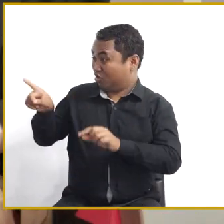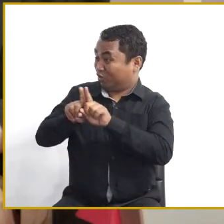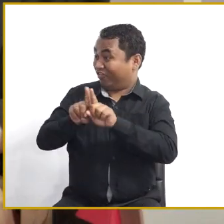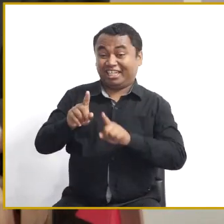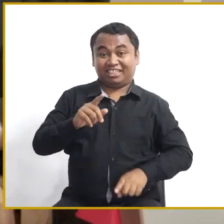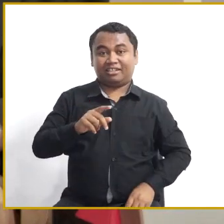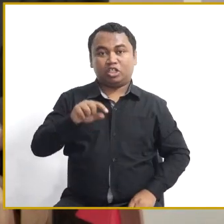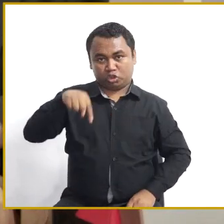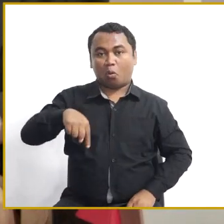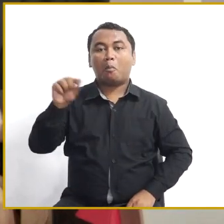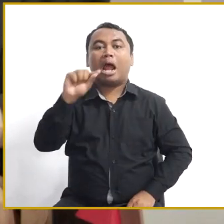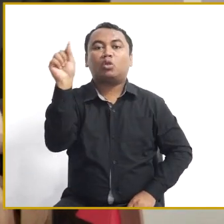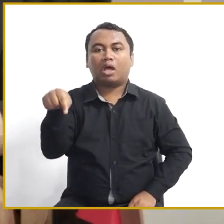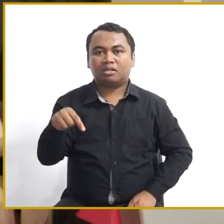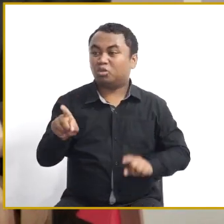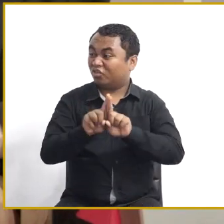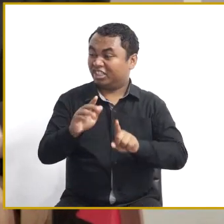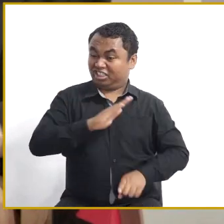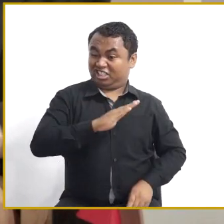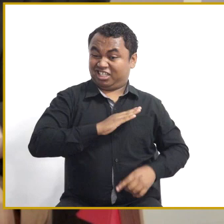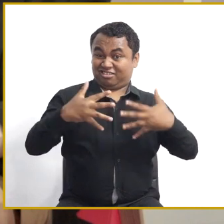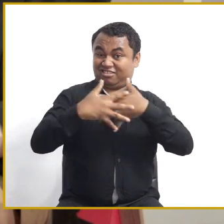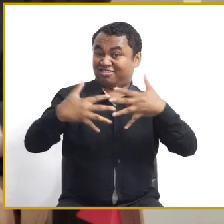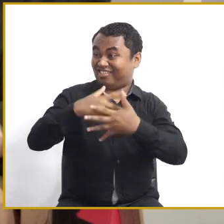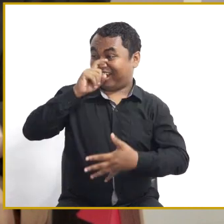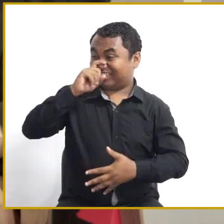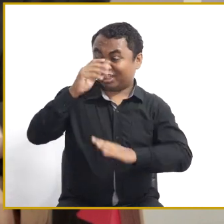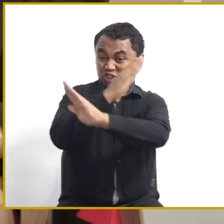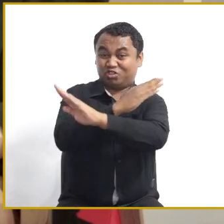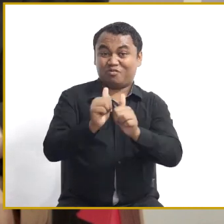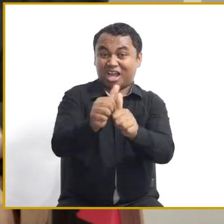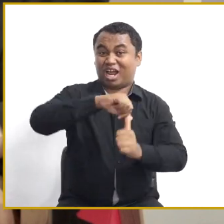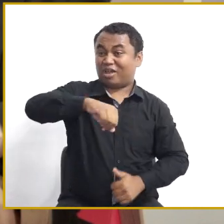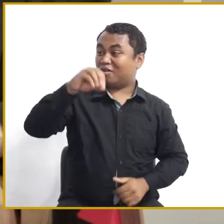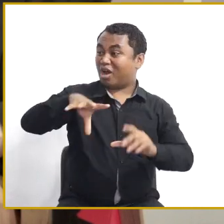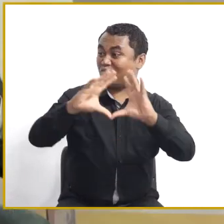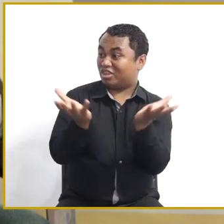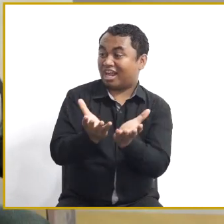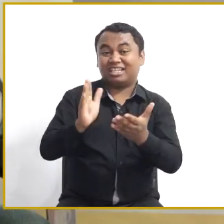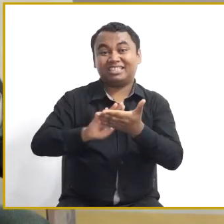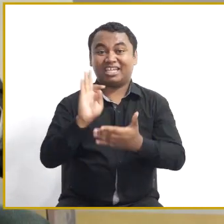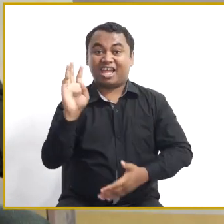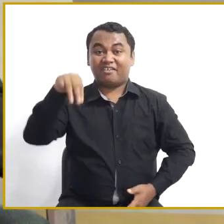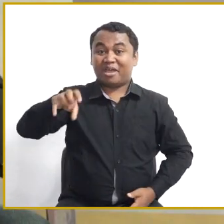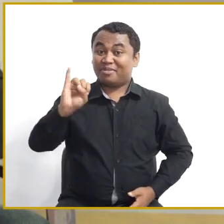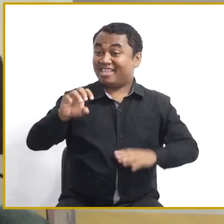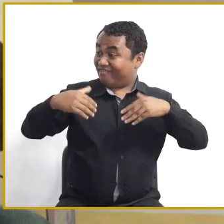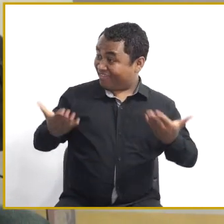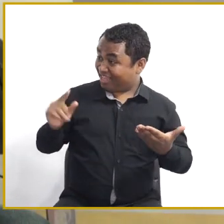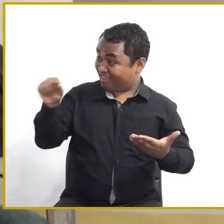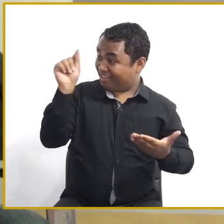Hitoto-damosina amin'ny mpamatsy vola mahazatra ve zany isika amin'ny FMI ny Banque Mondiale raha? Tsy hitoto-damosina na